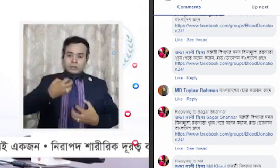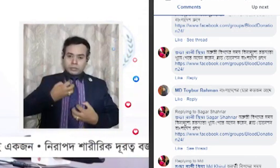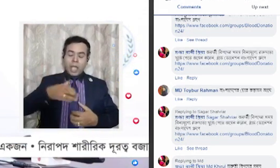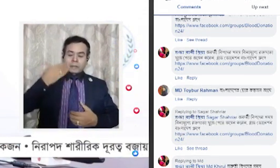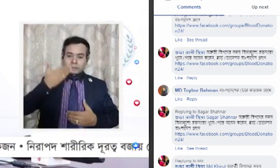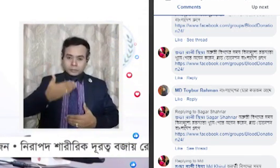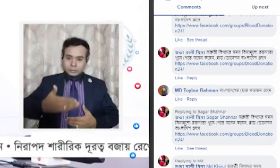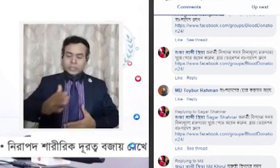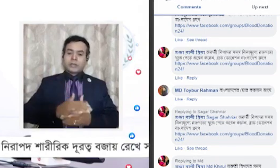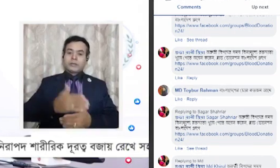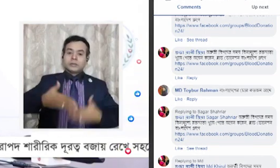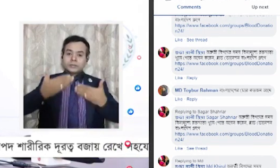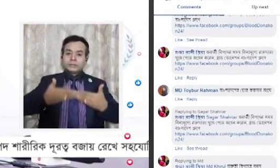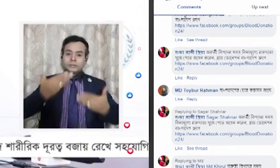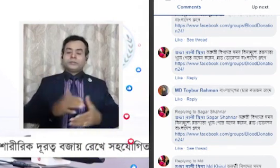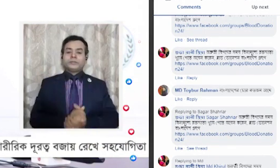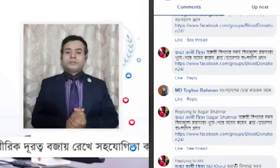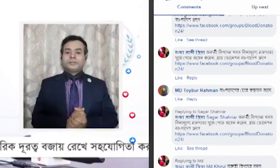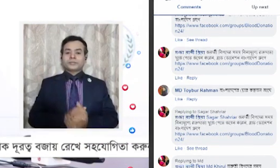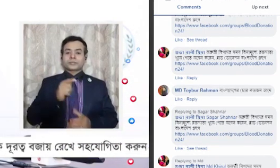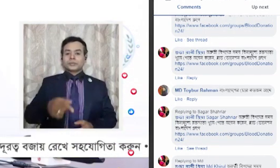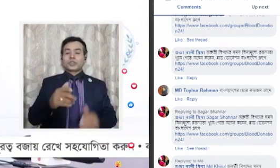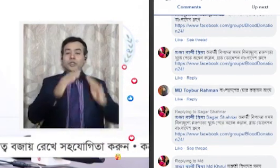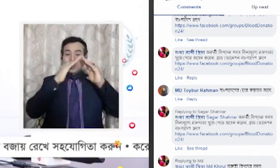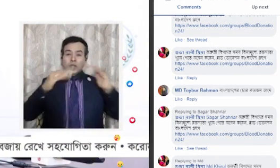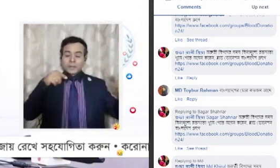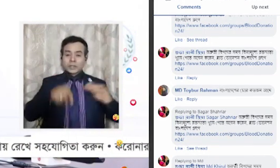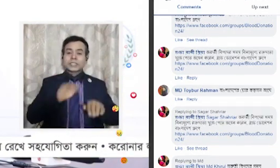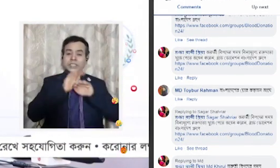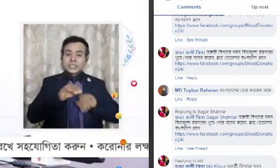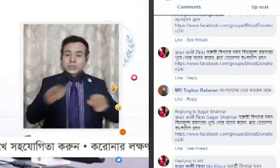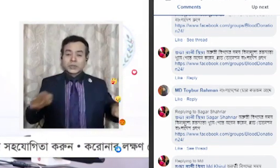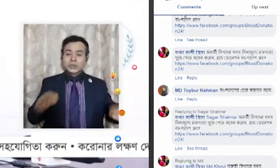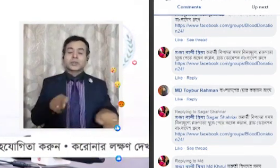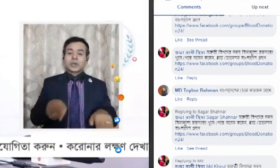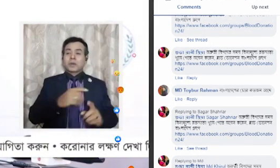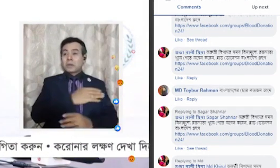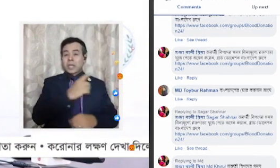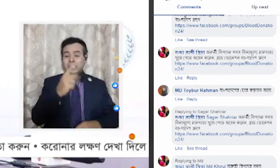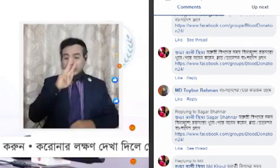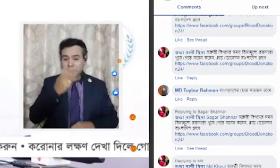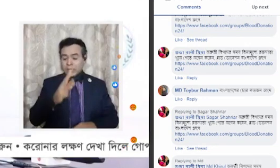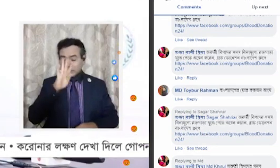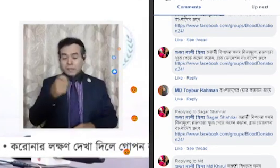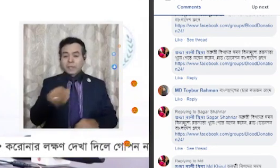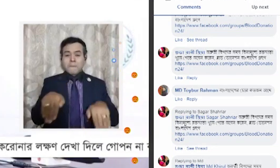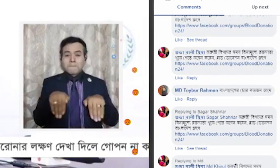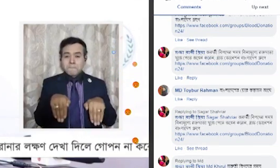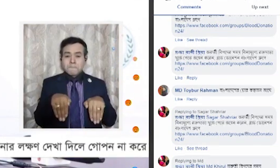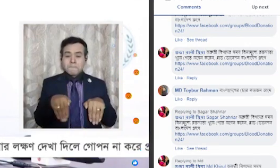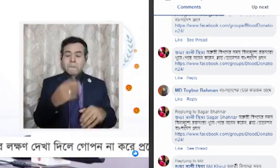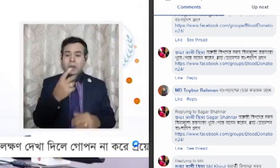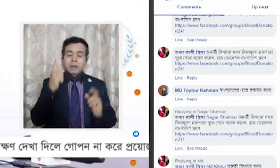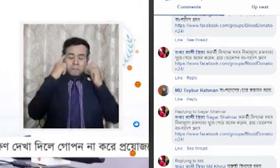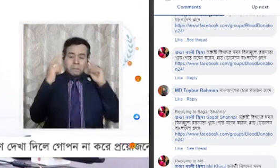আকর্ষণ করব, আপনারা ফুসফুসের ব্যায়াম চালিয়ে যাবেন। এবং যারা ঘরে অনেক দিন ধরে আটকে আছে, বিশেষ করে আমাদের